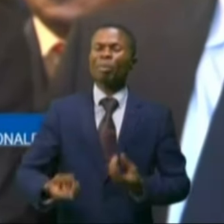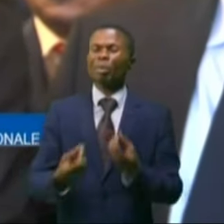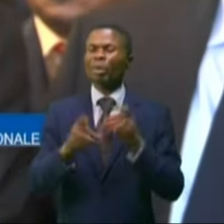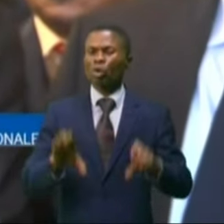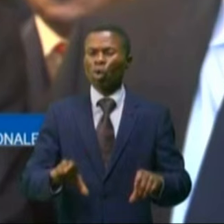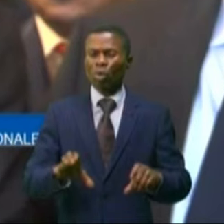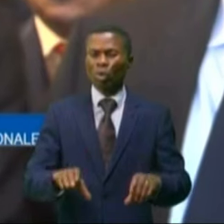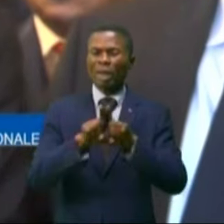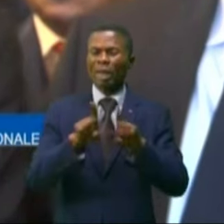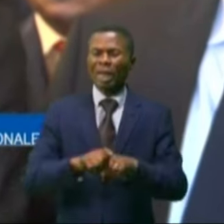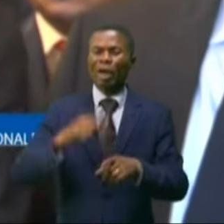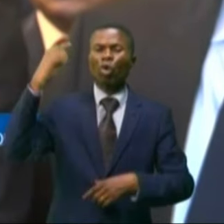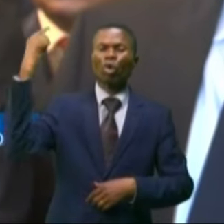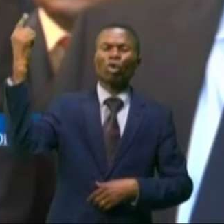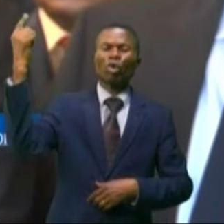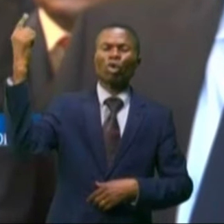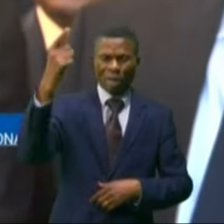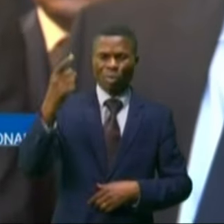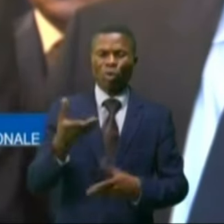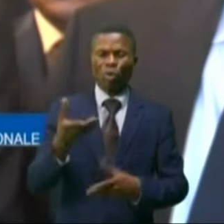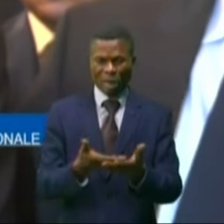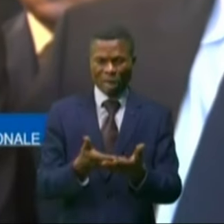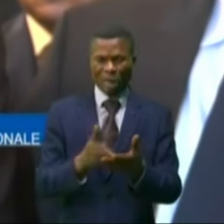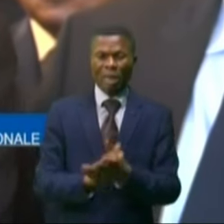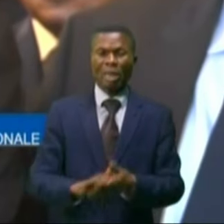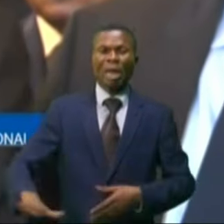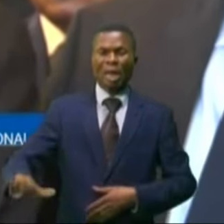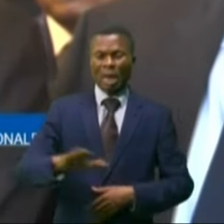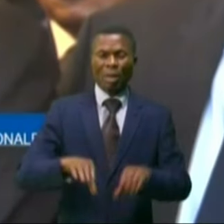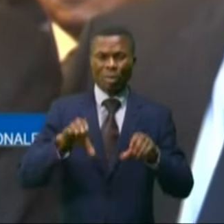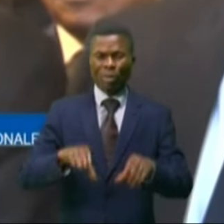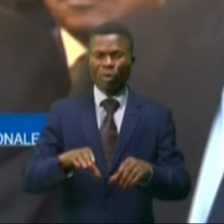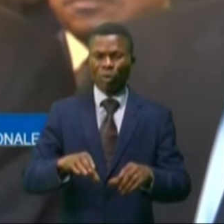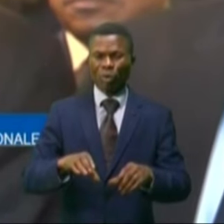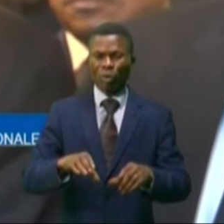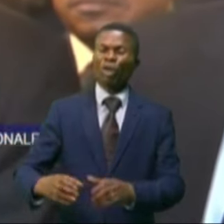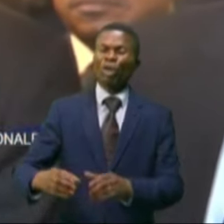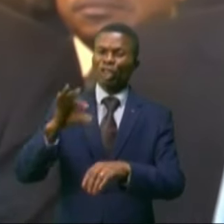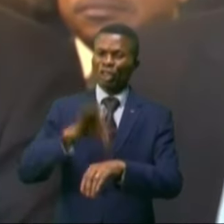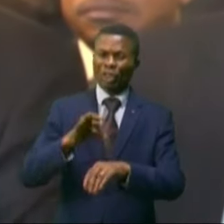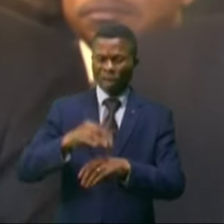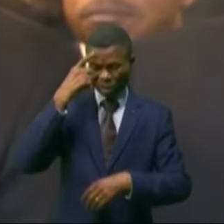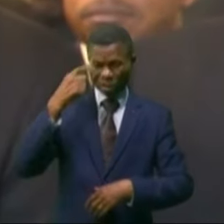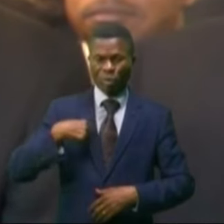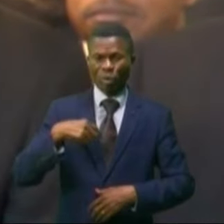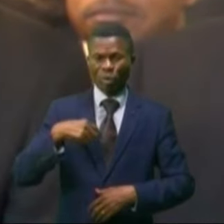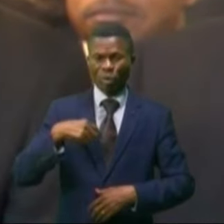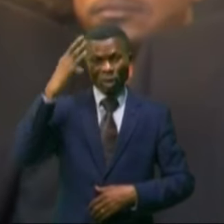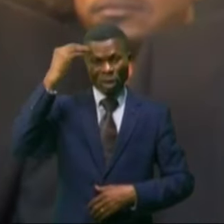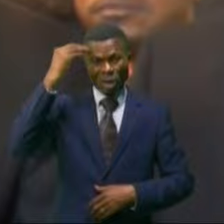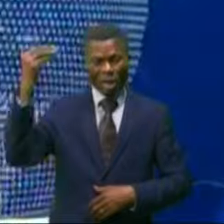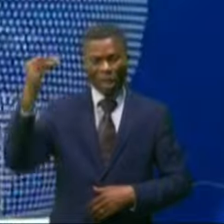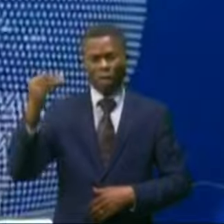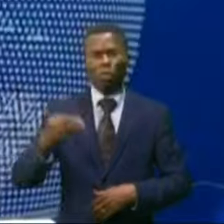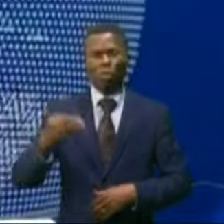une partie de l'Europe, une partie de l'Asie. Ces pays, c'est une chance pour l'humanité, c'est l'espoir de l'humanité.